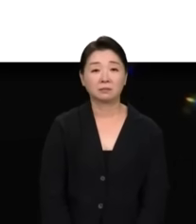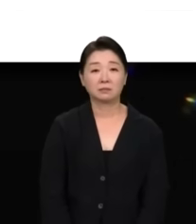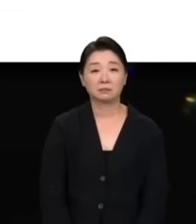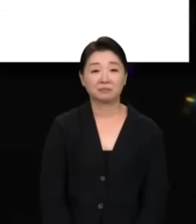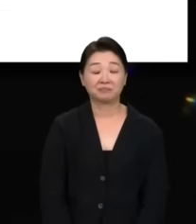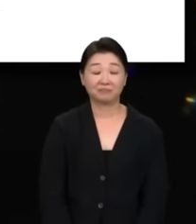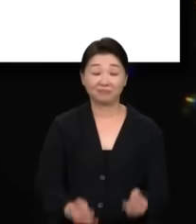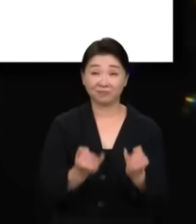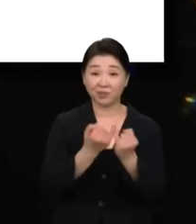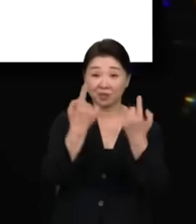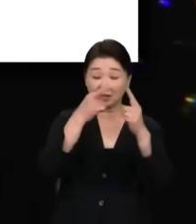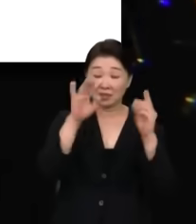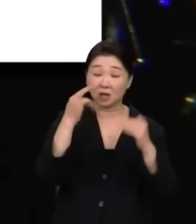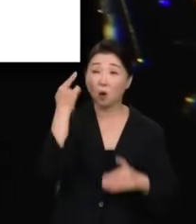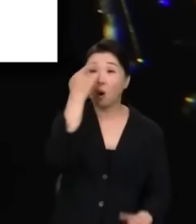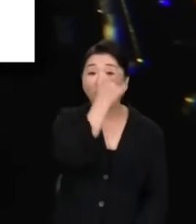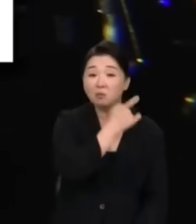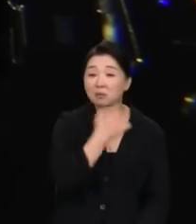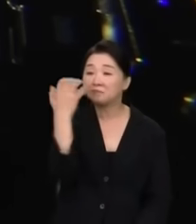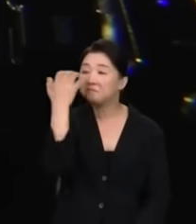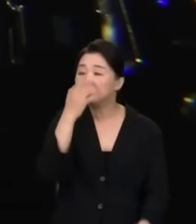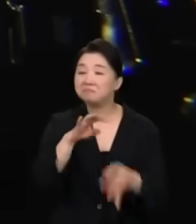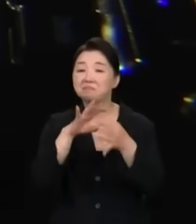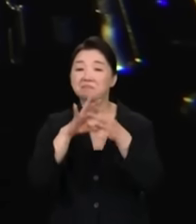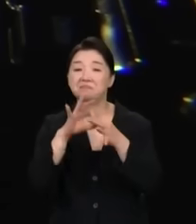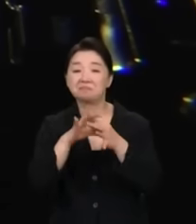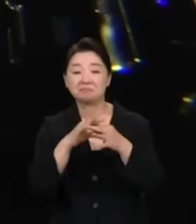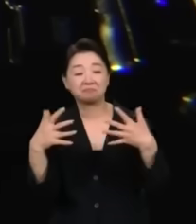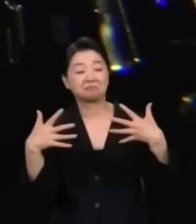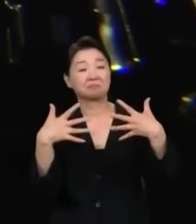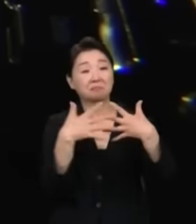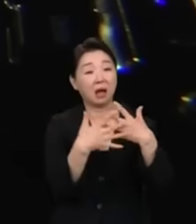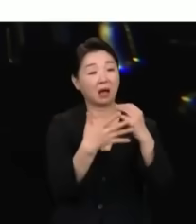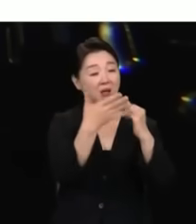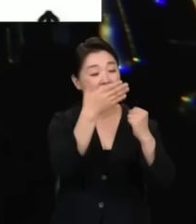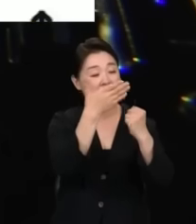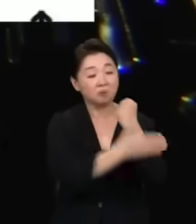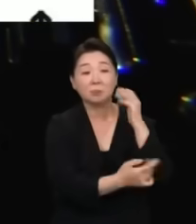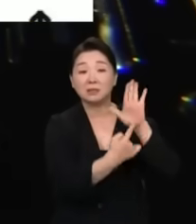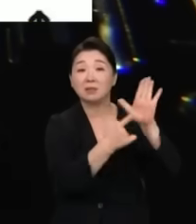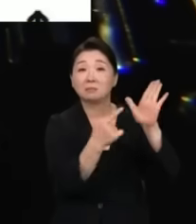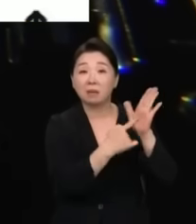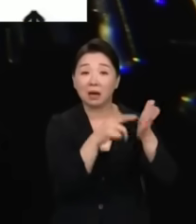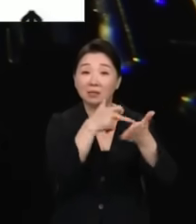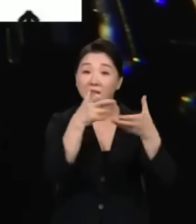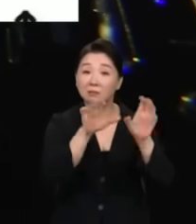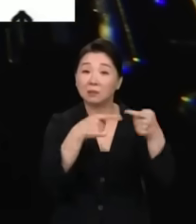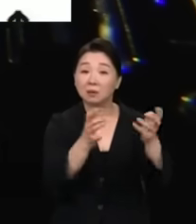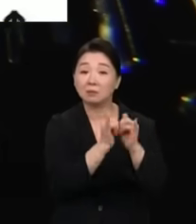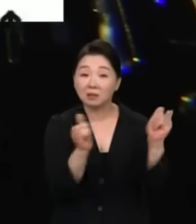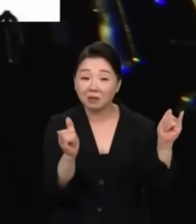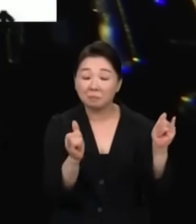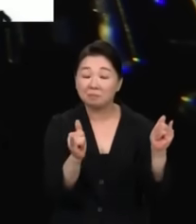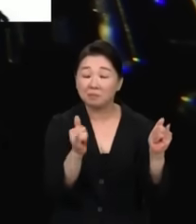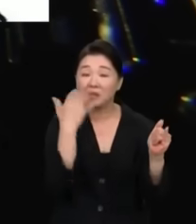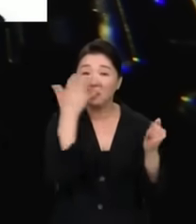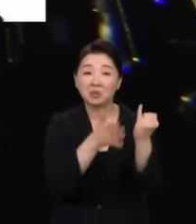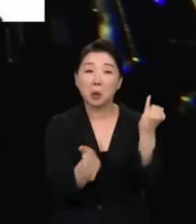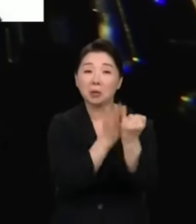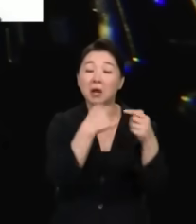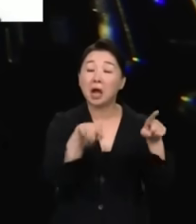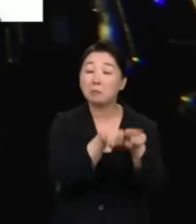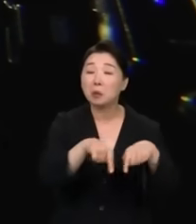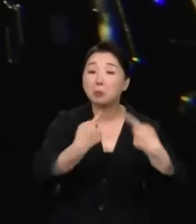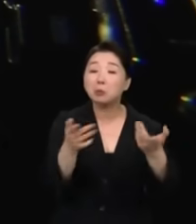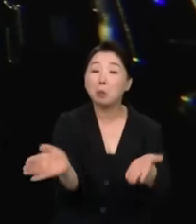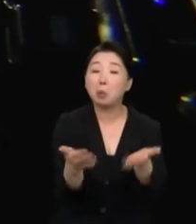한 여대생의 얼굴에 음란물을 합성해 프로필 사진으로 내걸었습니다. 채팅방 참가자들에겐 성희롱에 동참하라고